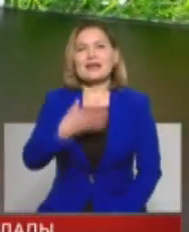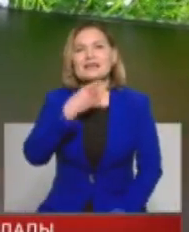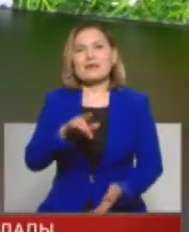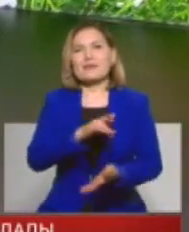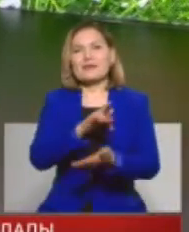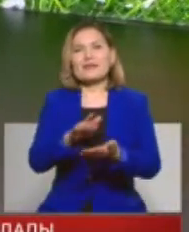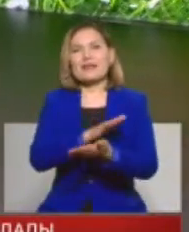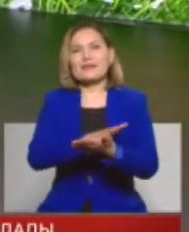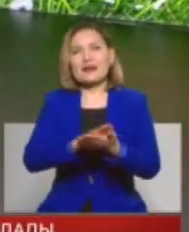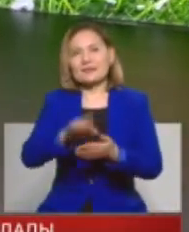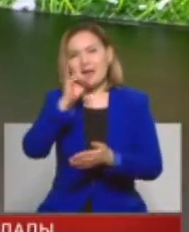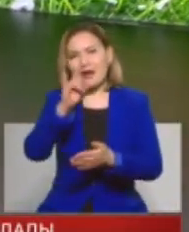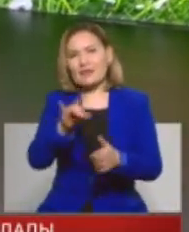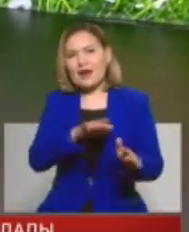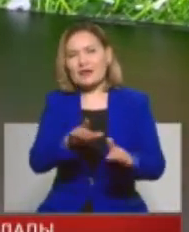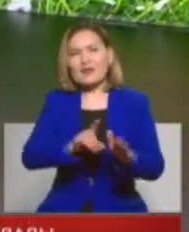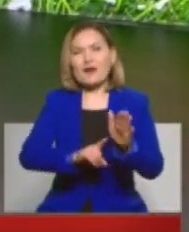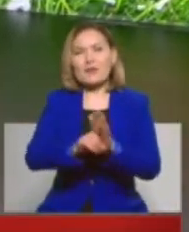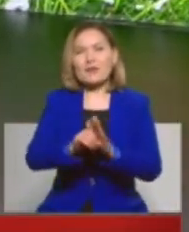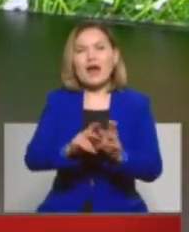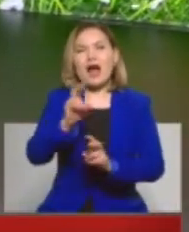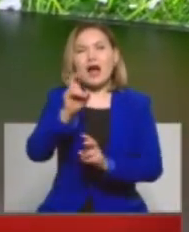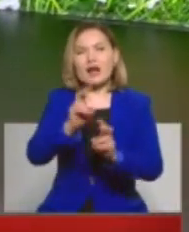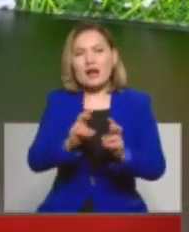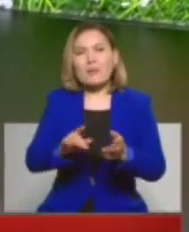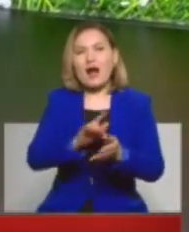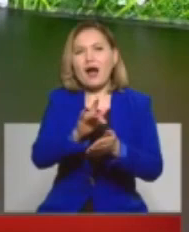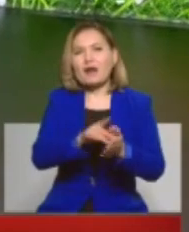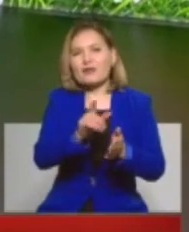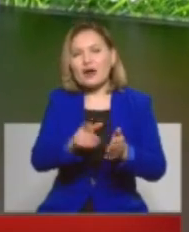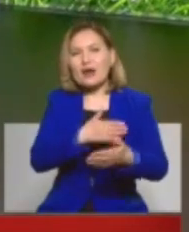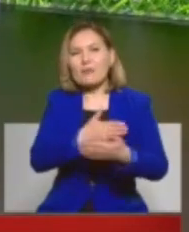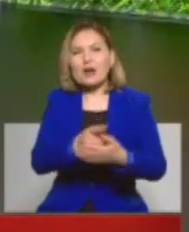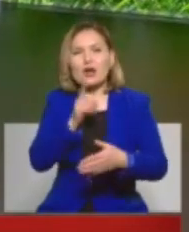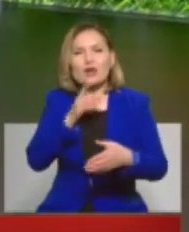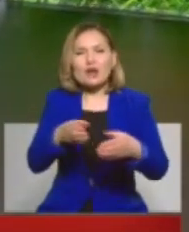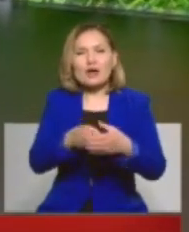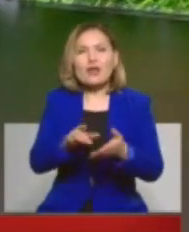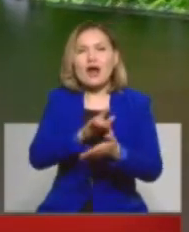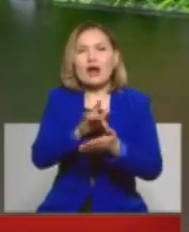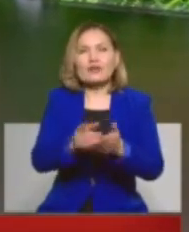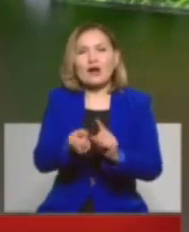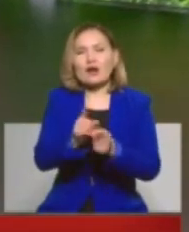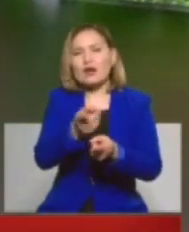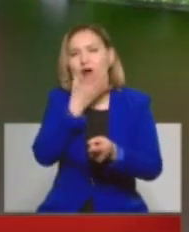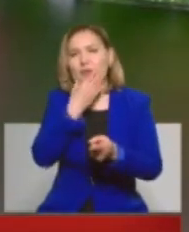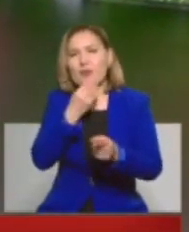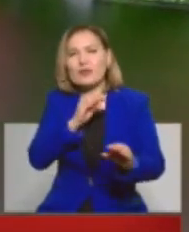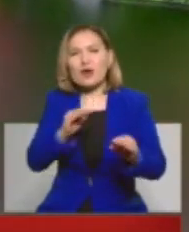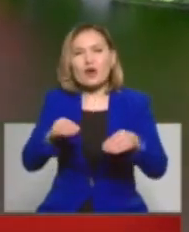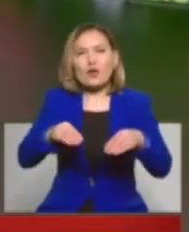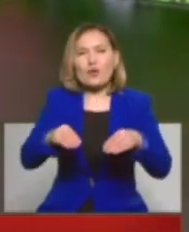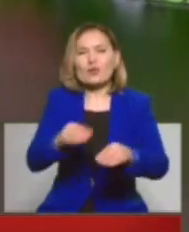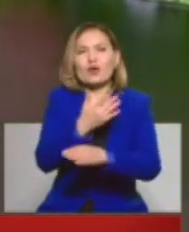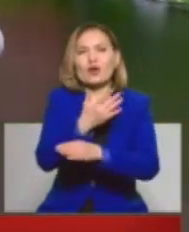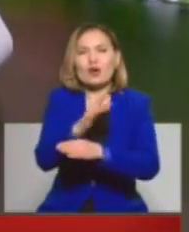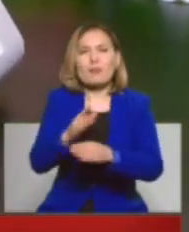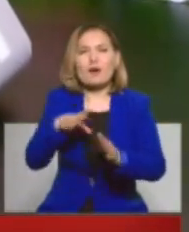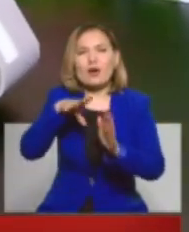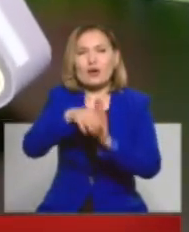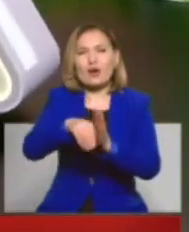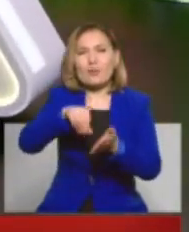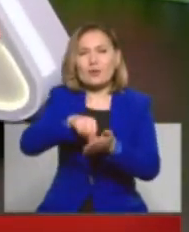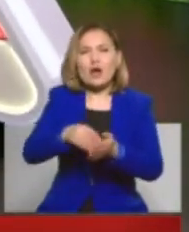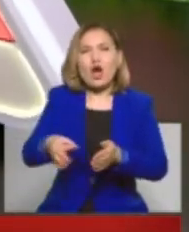Семейде Таза Қазақстан акциясы басталды. Кәсіпорындар, қала тұрғындары мен белсенділер шаһардың шырайын ашу үшін абаттандыру жұмыстарын жұмыла атқарып